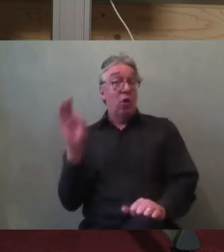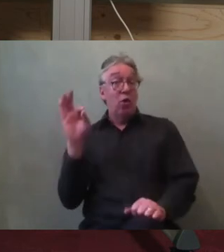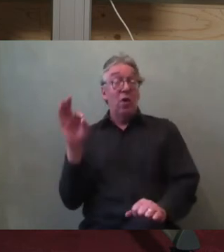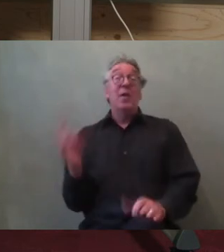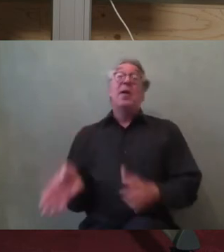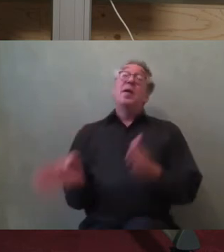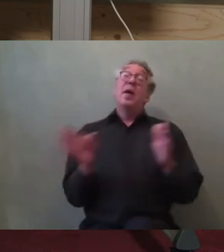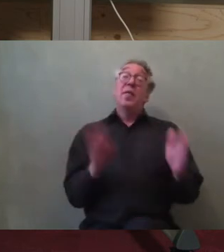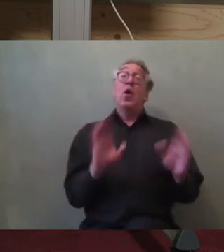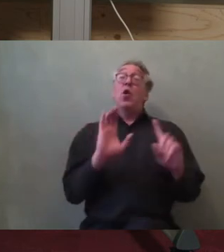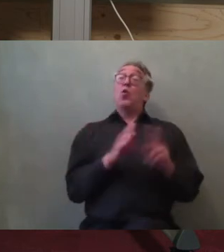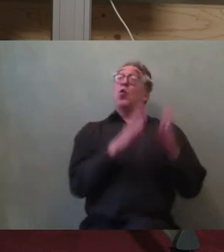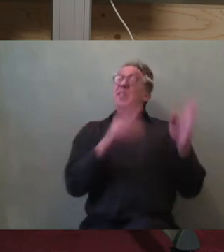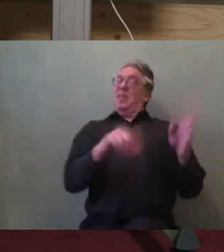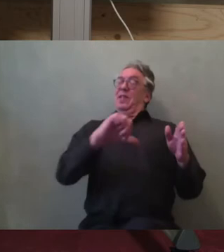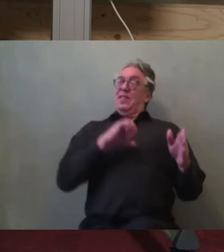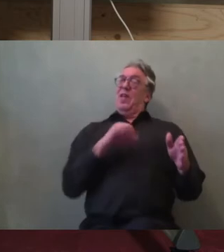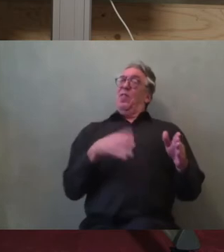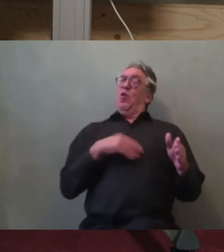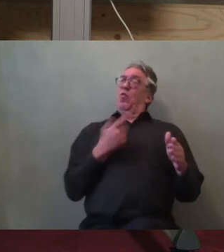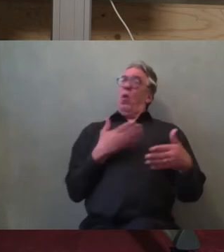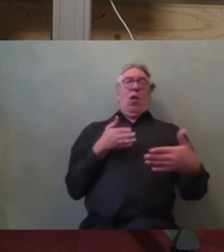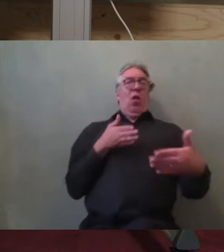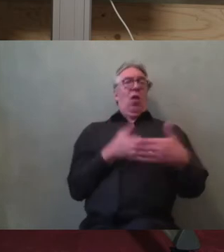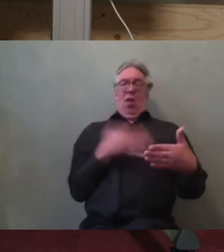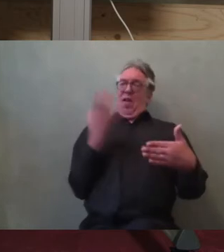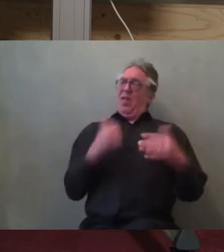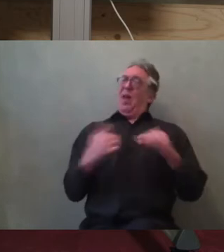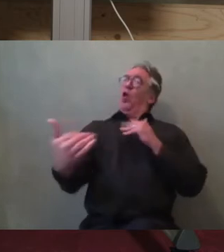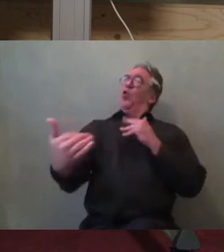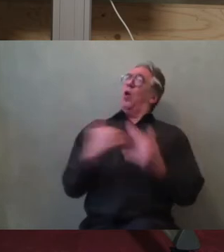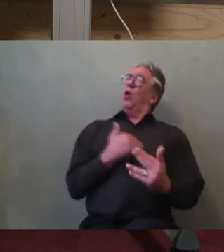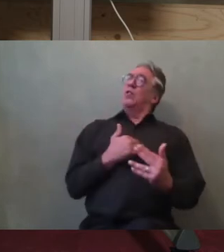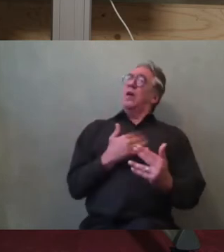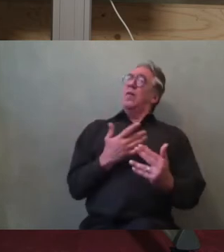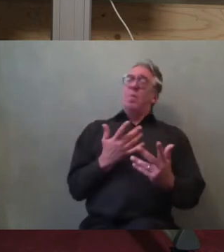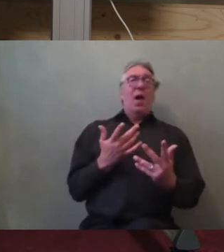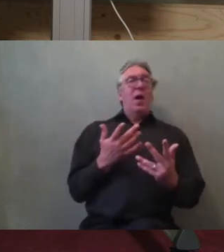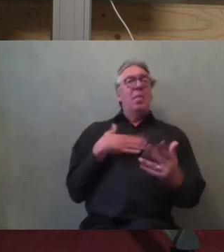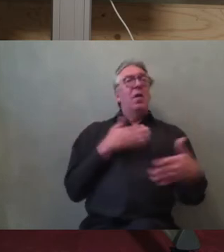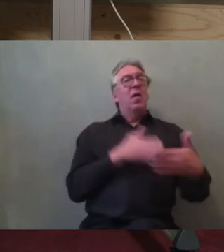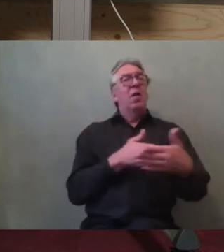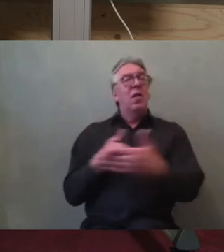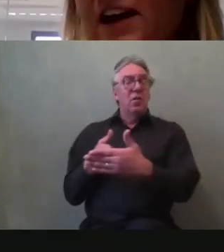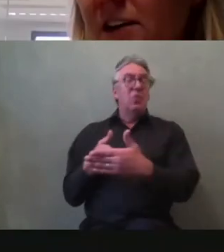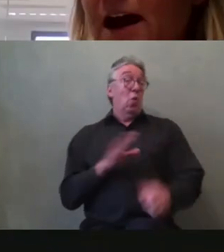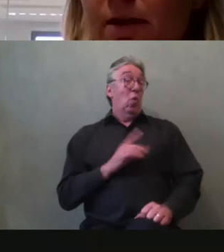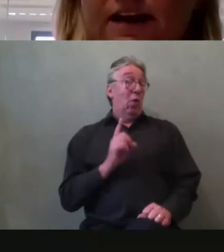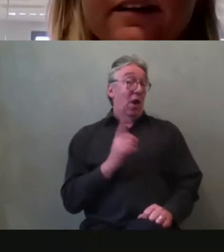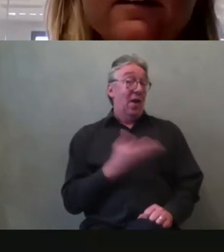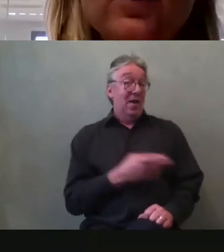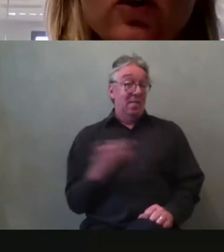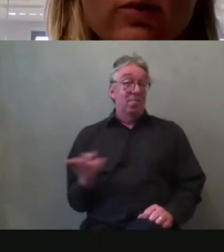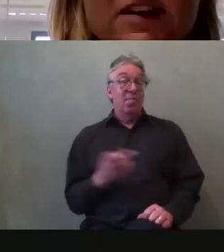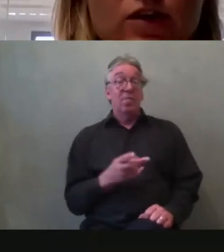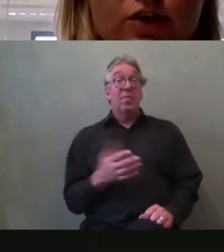instellingen ervaren. Want het is natuurlijk best een opgave om toegankelijk te worden voor iedereen, maar het is wel heel belangrijk. Dus zoals ik net al zei, hebben we